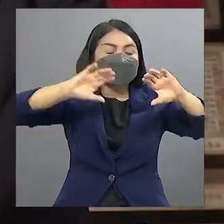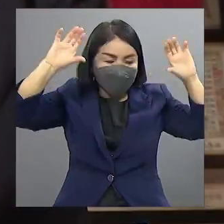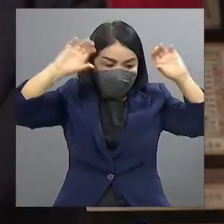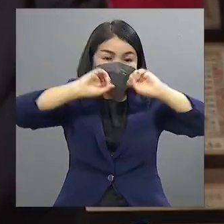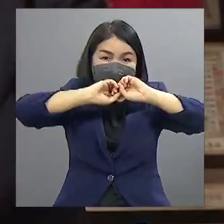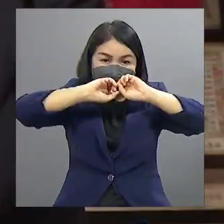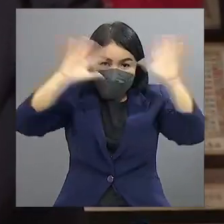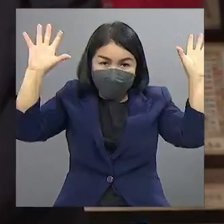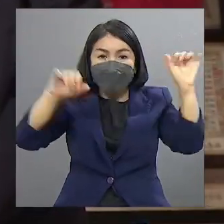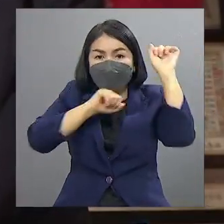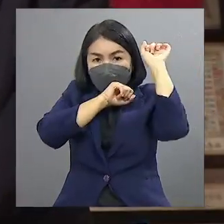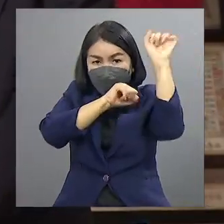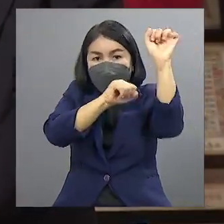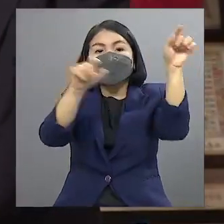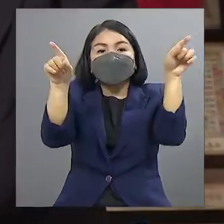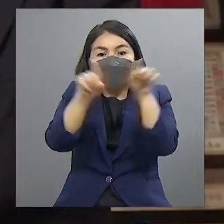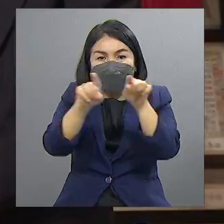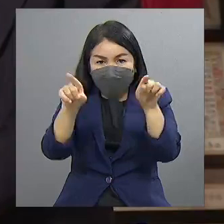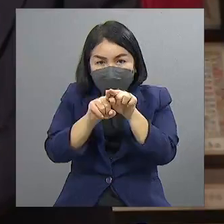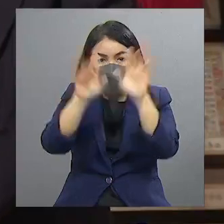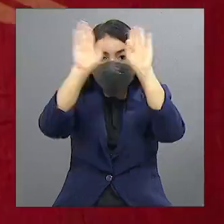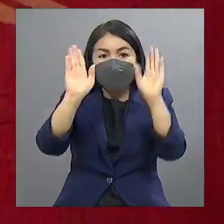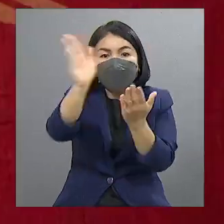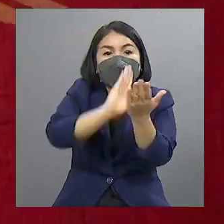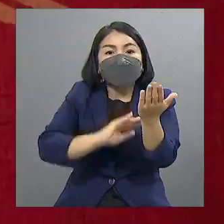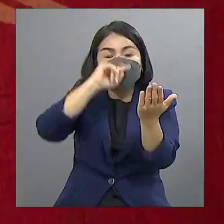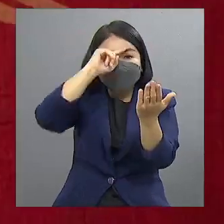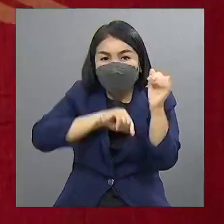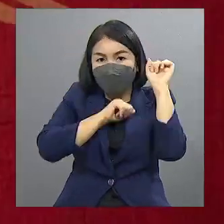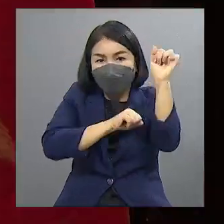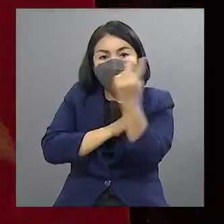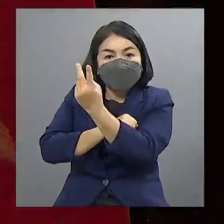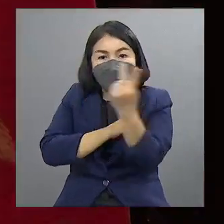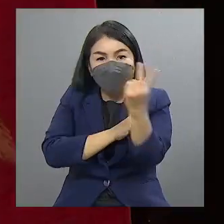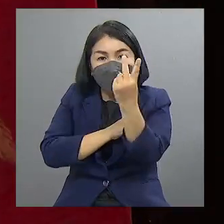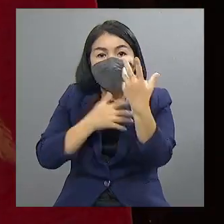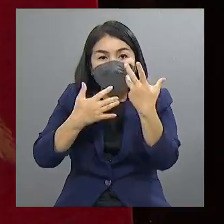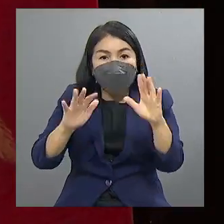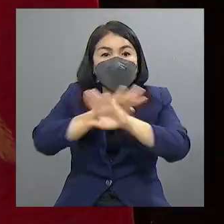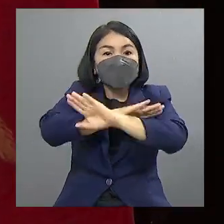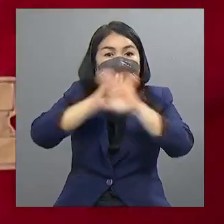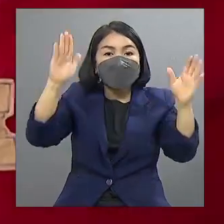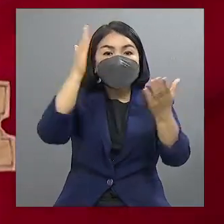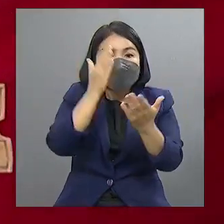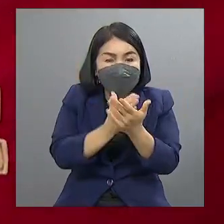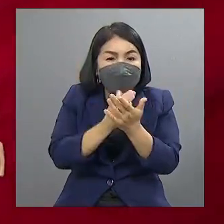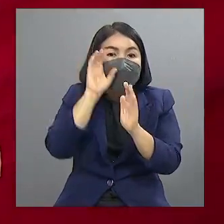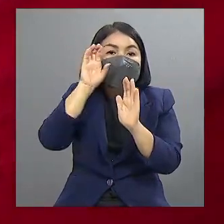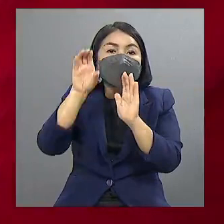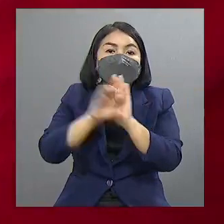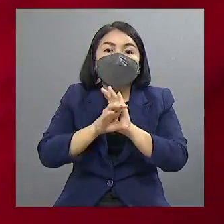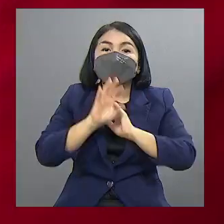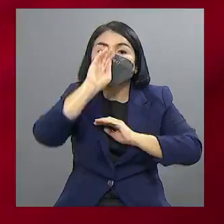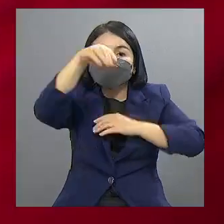วันเดียวกันในฐานะธงชาติและก็มีการประกาศสิ้นสุดการใช้ธงช้างเผือกทุกรูปแบบอย่างจริงจังอีกครั้งหนึ่งในวัน